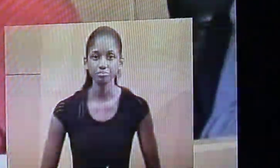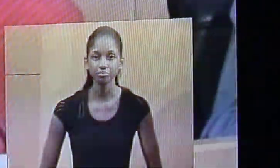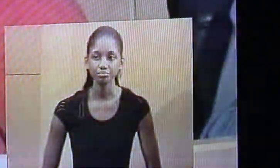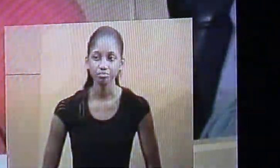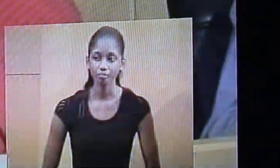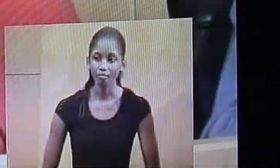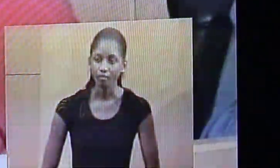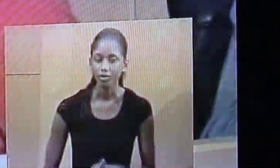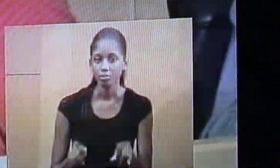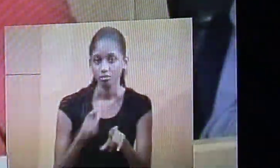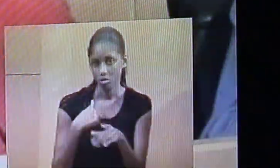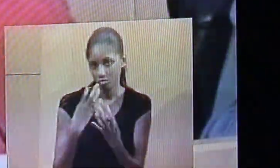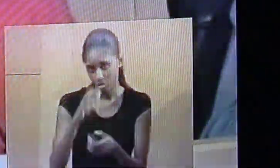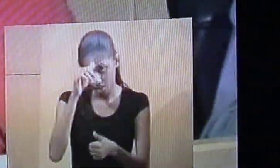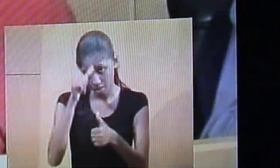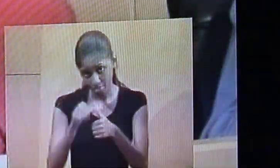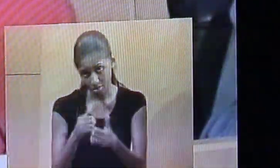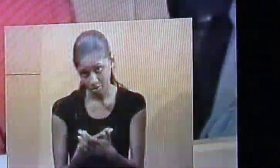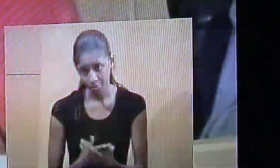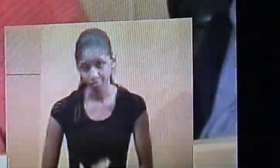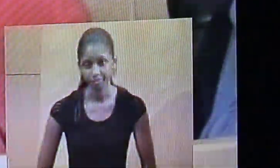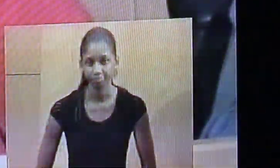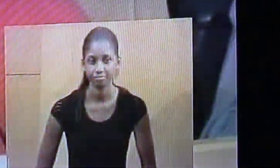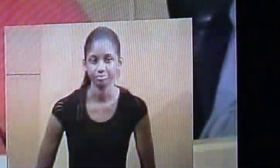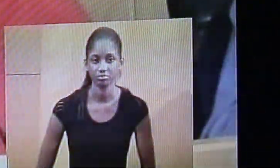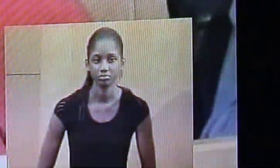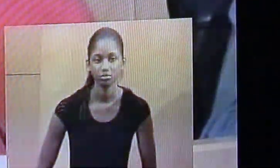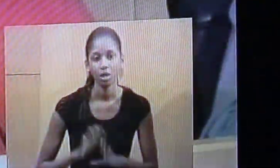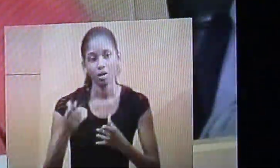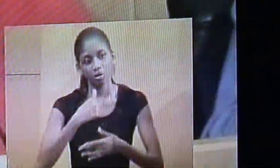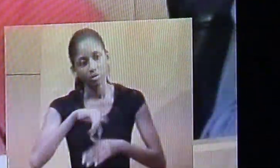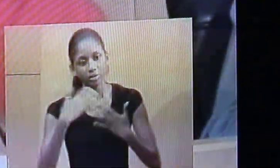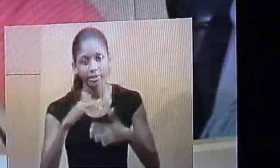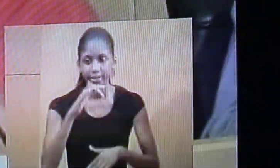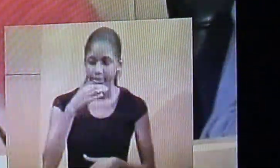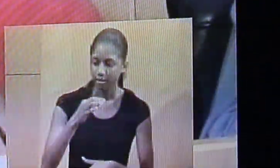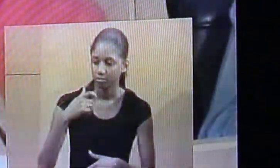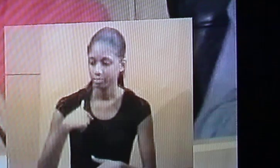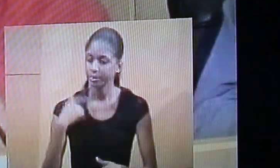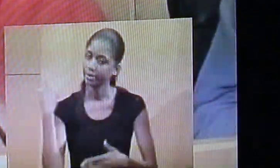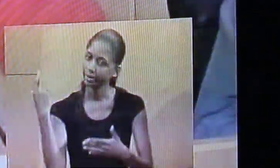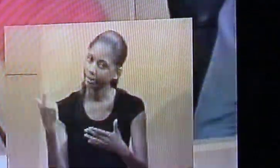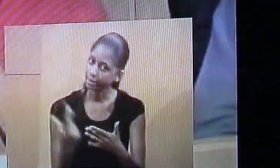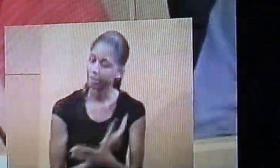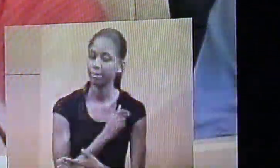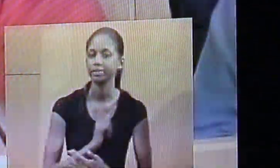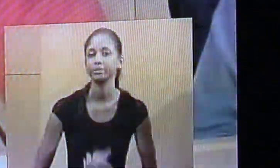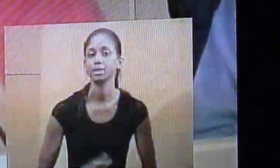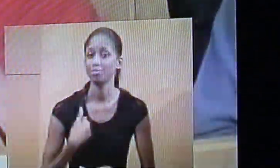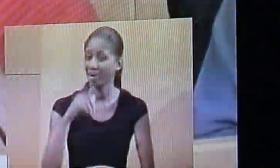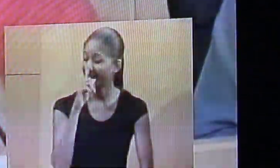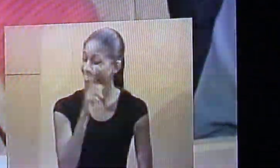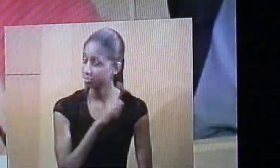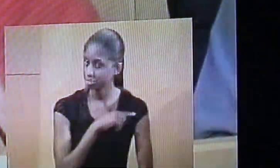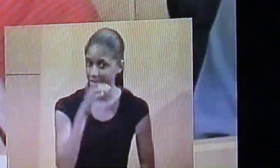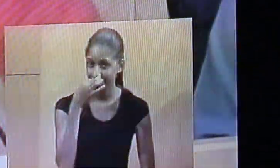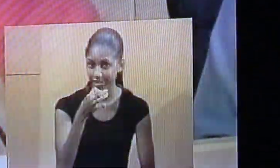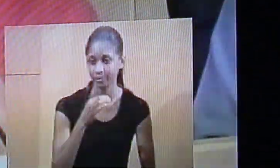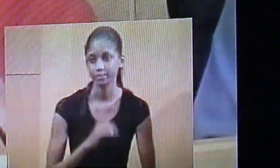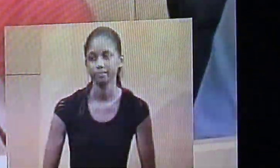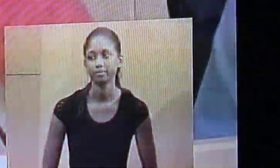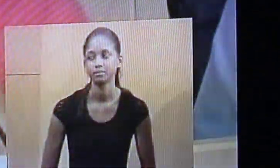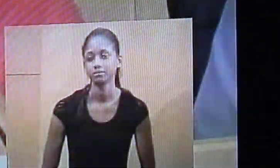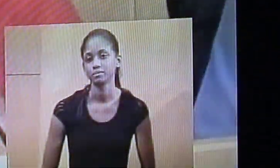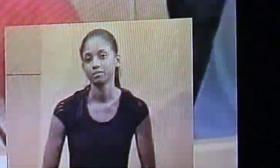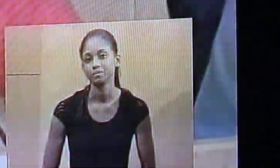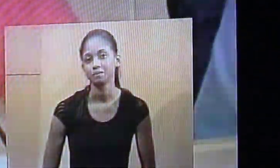Je voulais quand même rappeler. Alors, nous l'avons déjà dit et je le redis après les camarades. Et je le dis exprès. Même